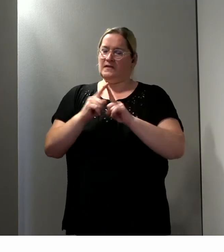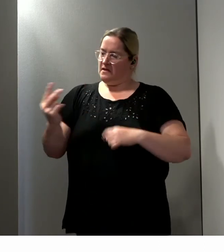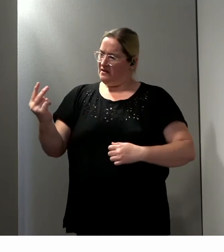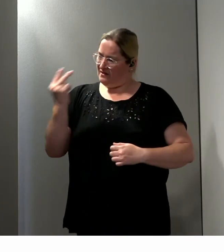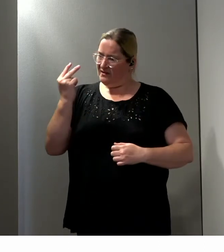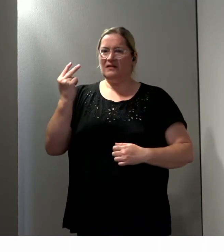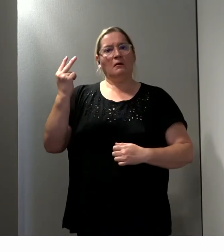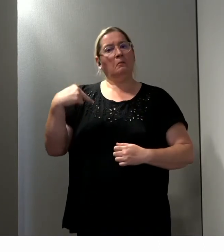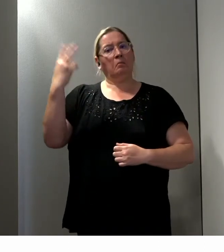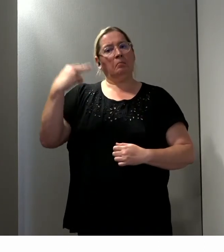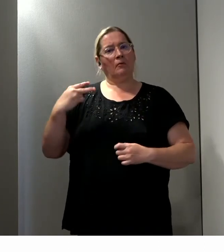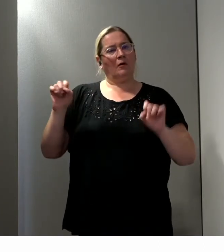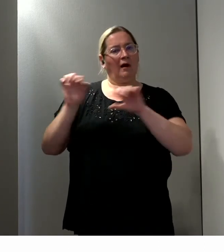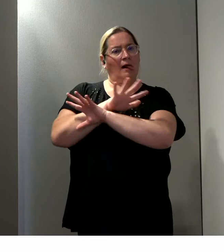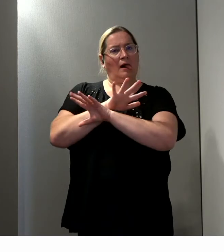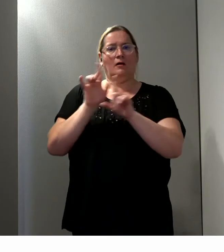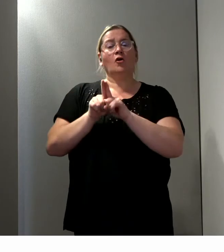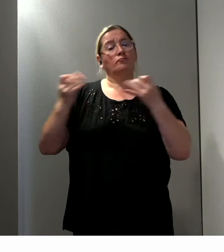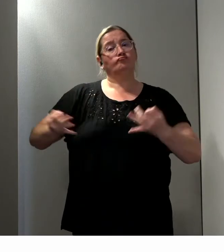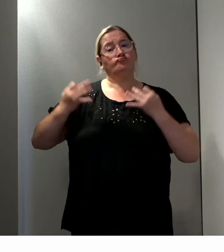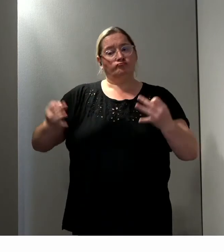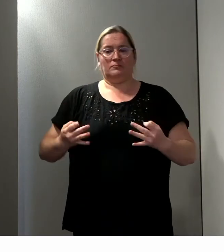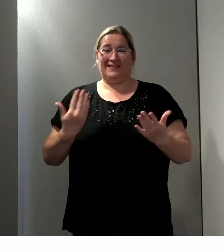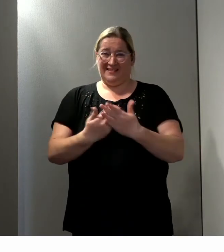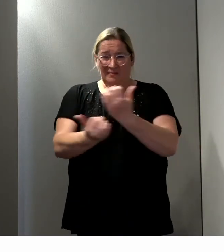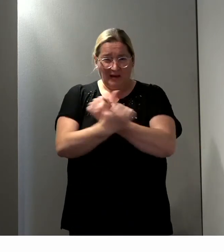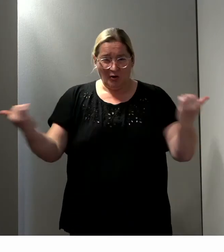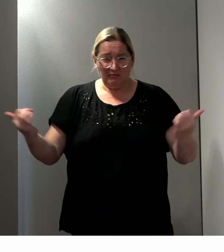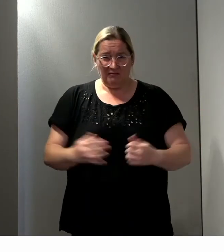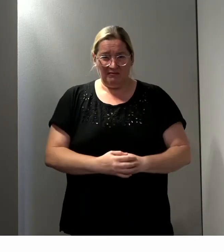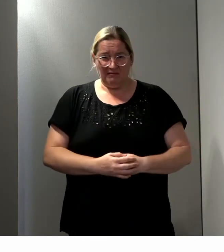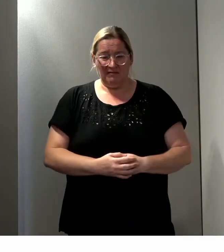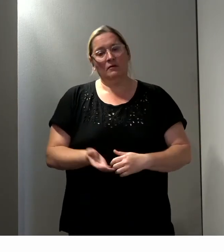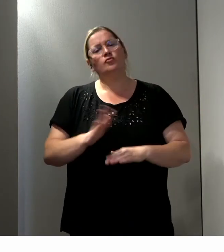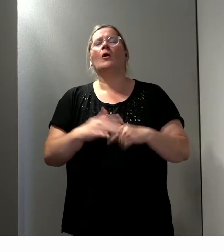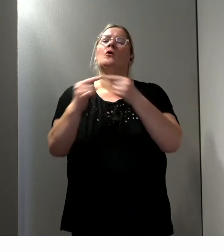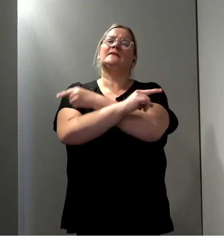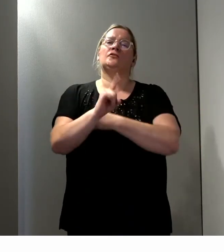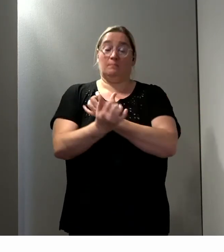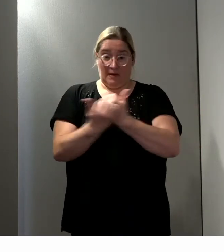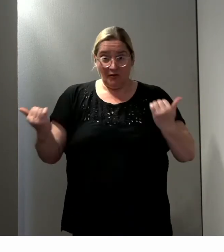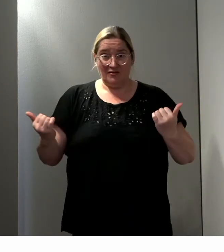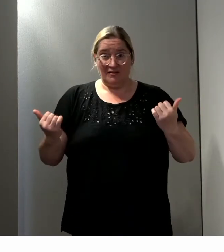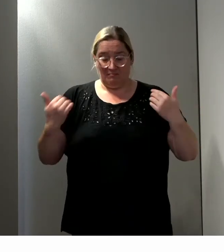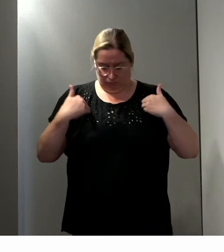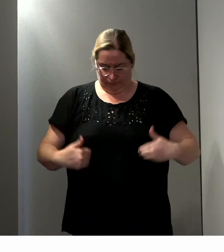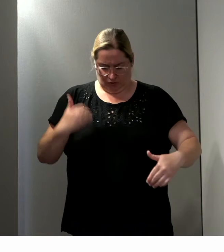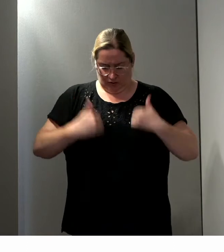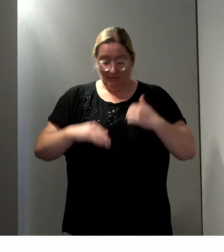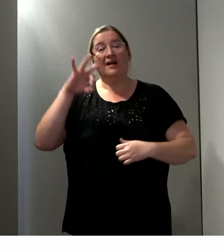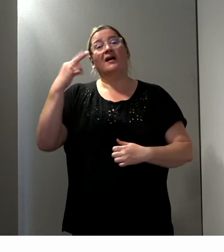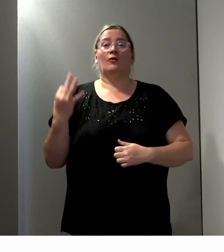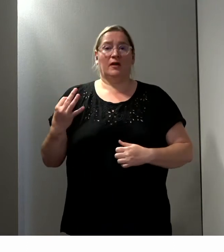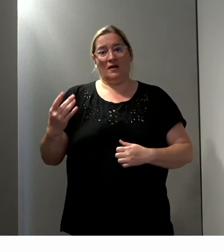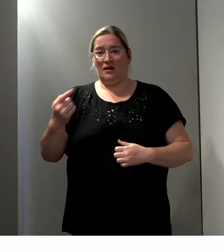aussi être indifférenciées. Donc c'est tout le paradoxe. Mais finalement, c'est pas une contradiction. Moi, je suis handicapé, mais je suis